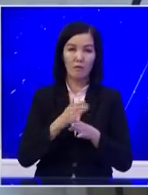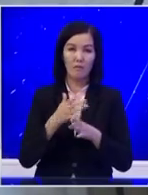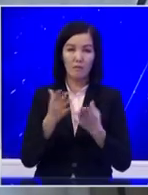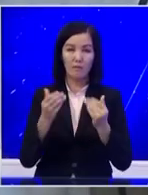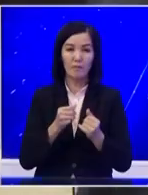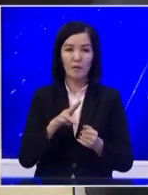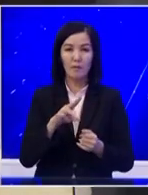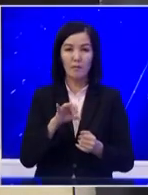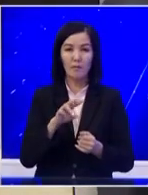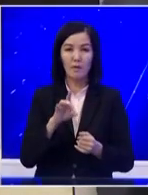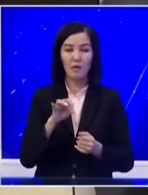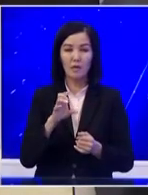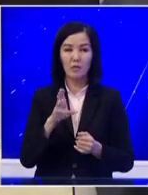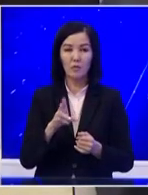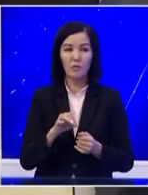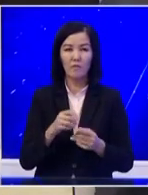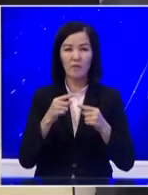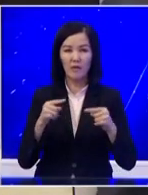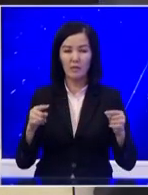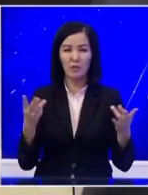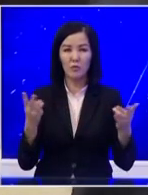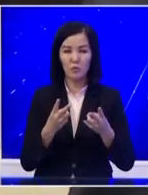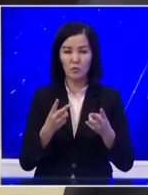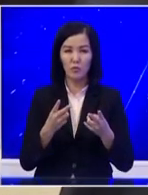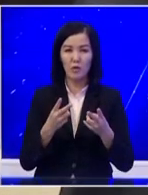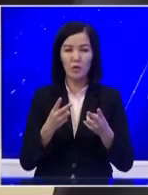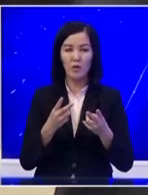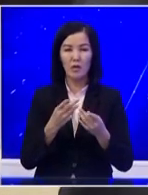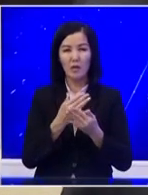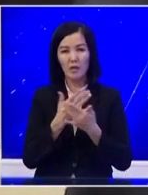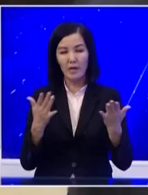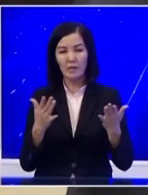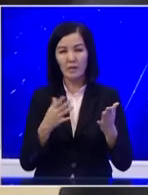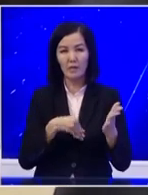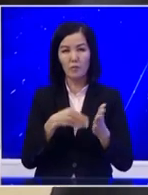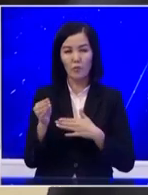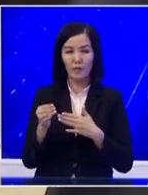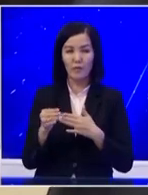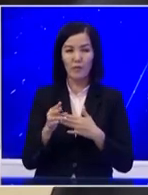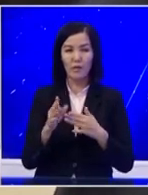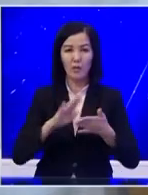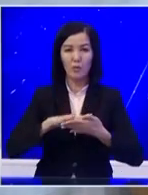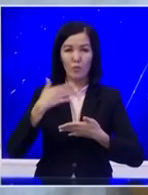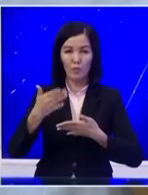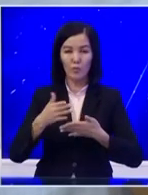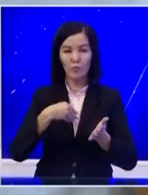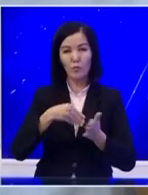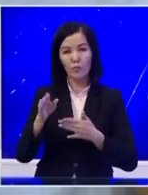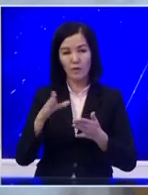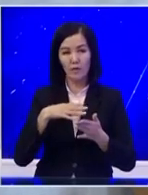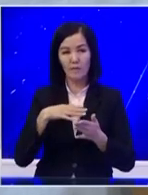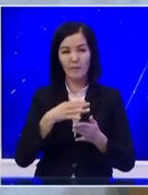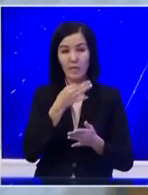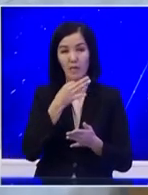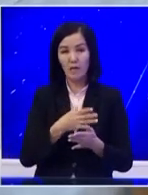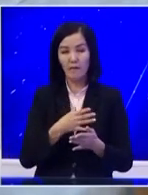приобрел, осциллограф и этот, паяльную станцию, ноутбук приобрел. Мне нравится,